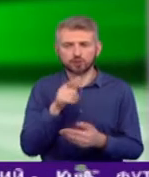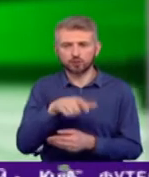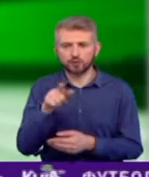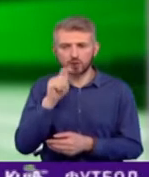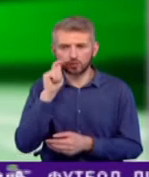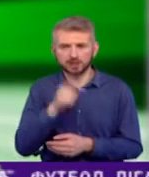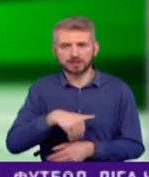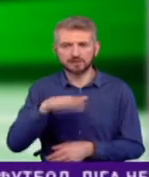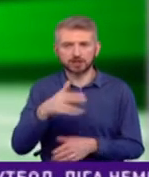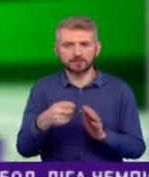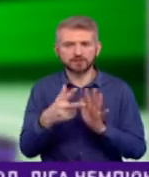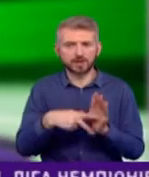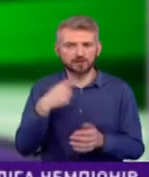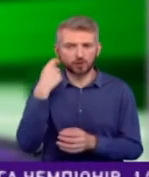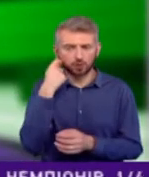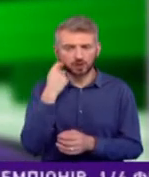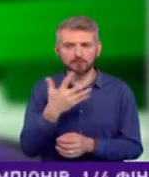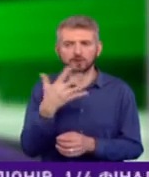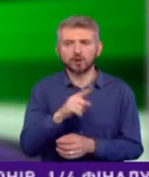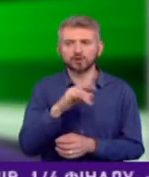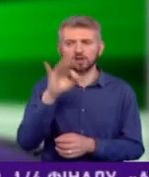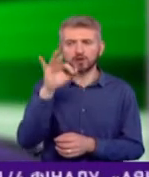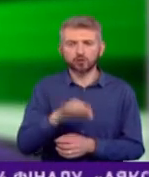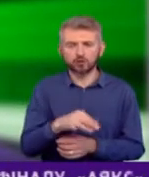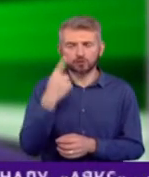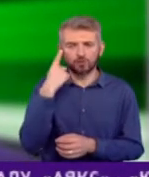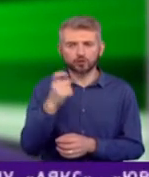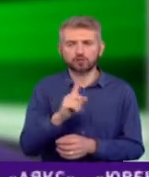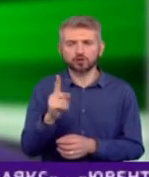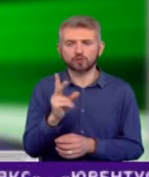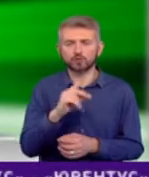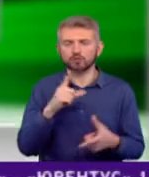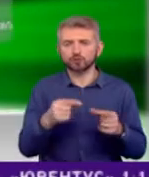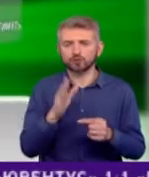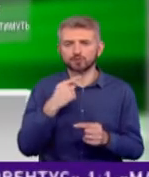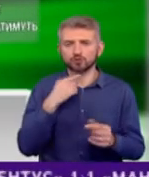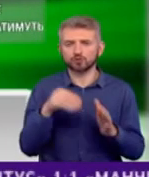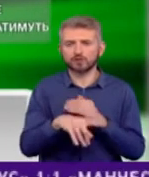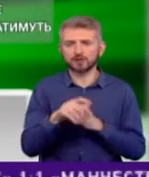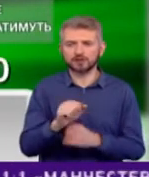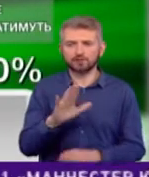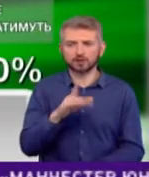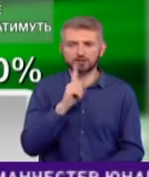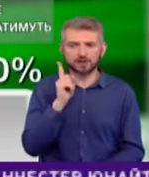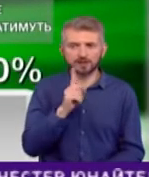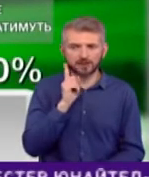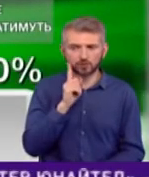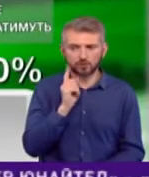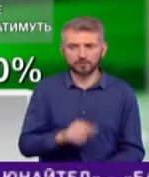України старше 18 років, 51% повідомили, що у другому турі голосуватимуть за Володимира